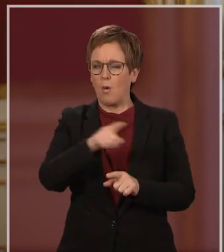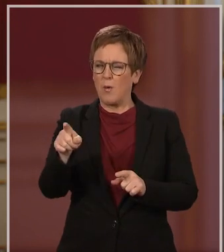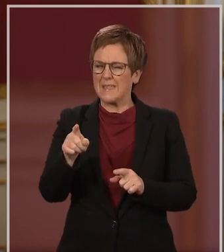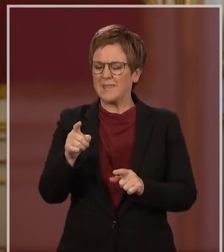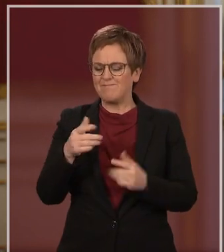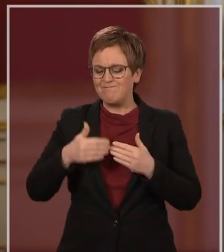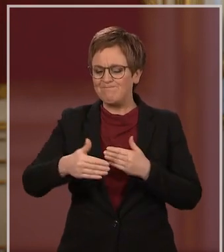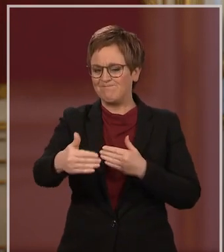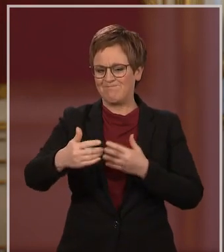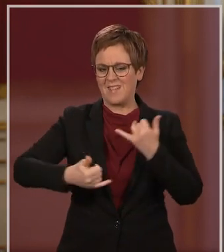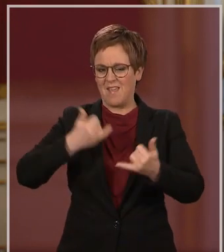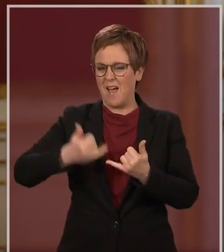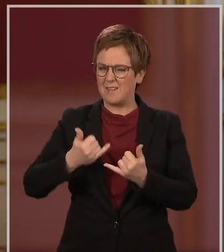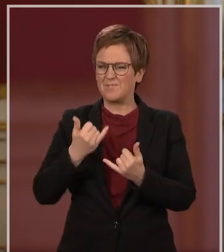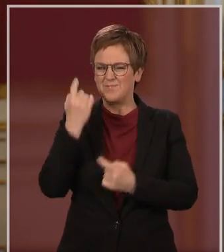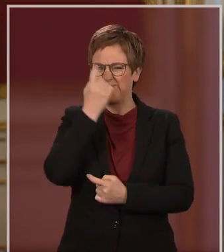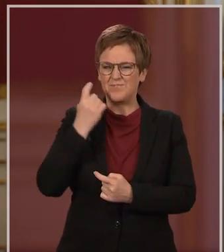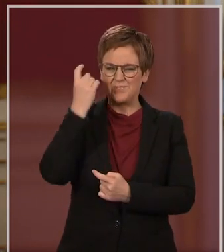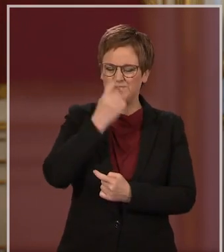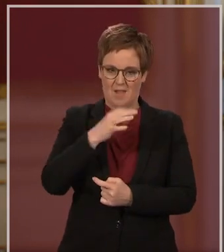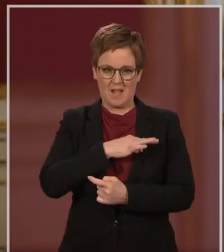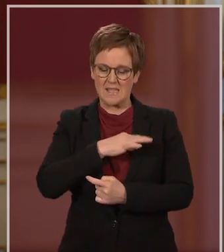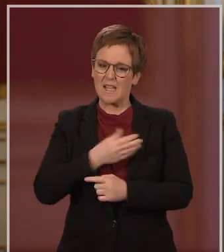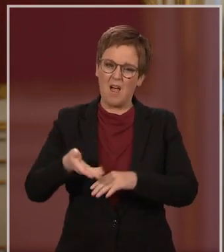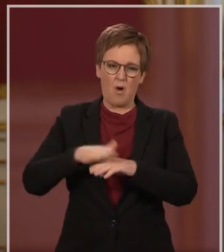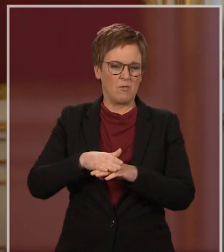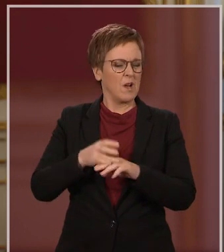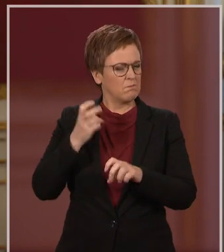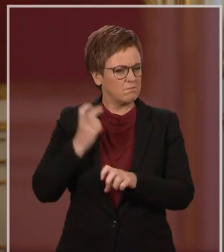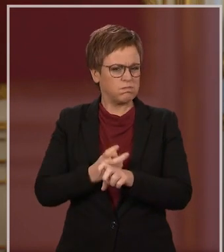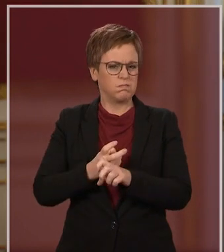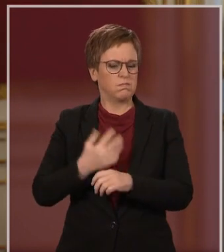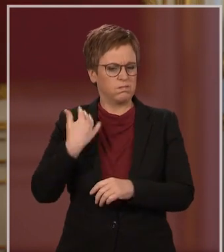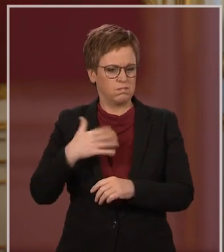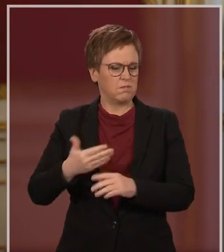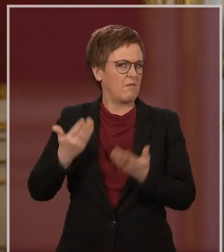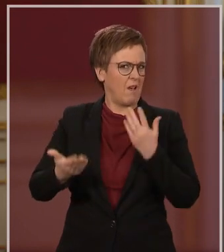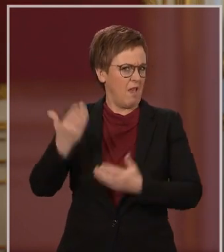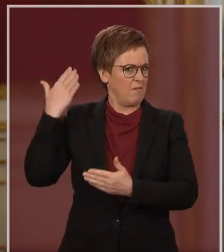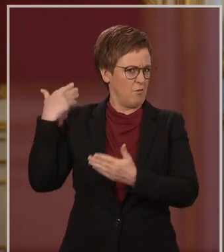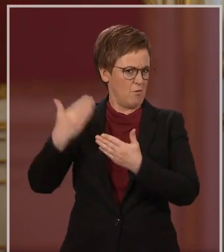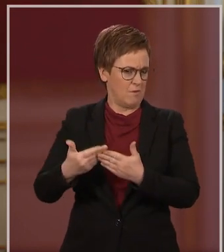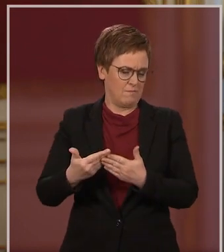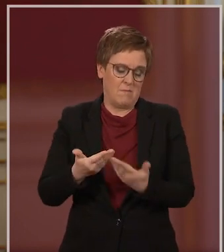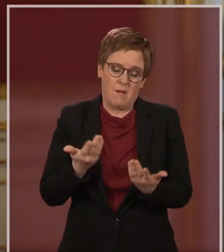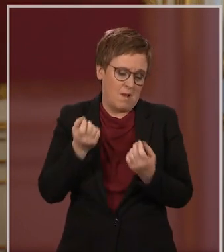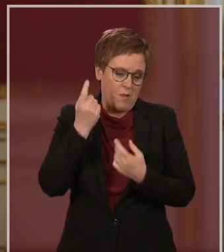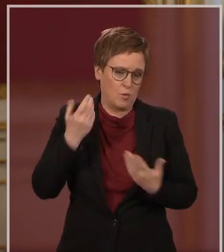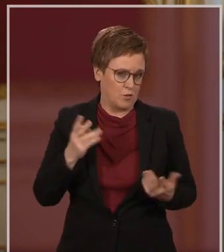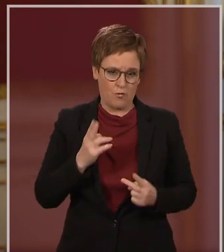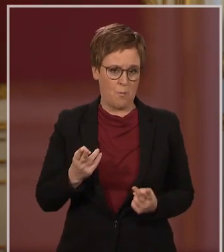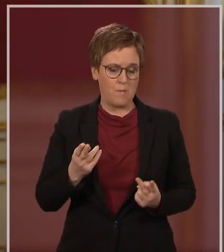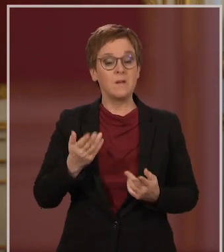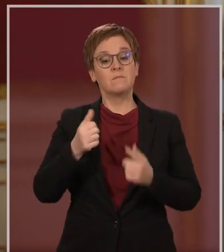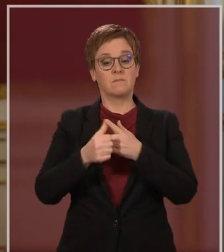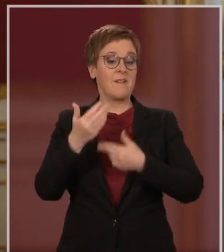ansprechen, befürchten auch, dass das kommende Jahr härter wird als das vergangene. Kein Wunder.